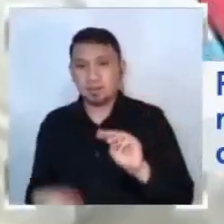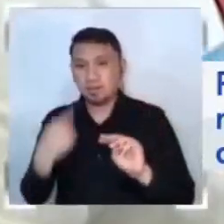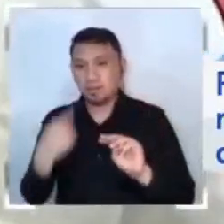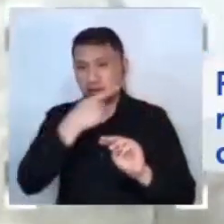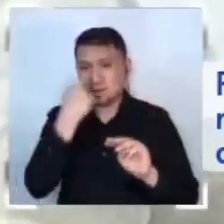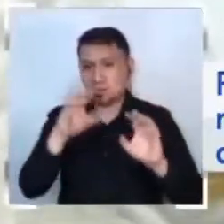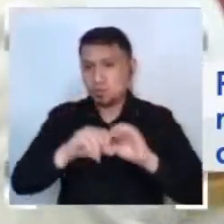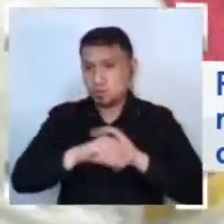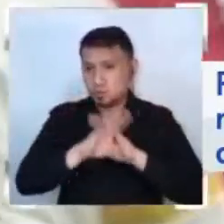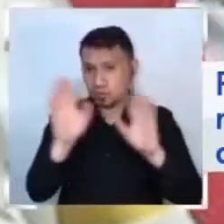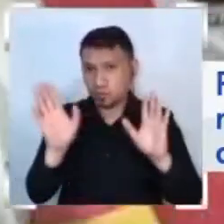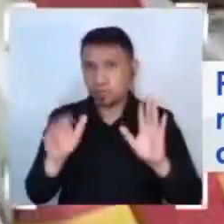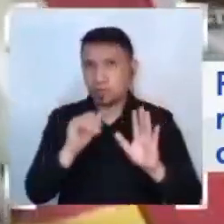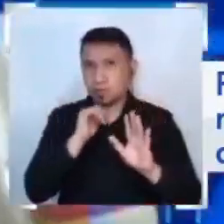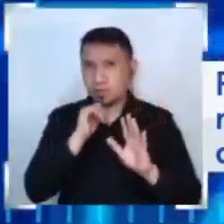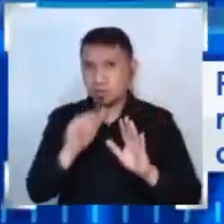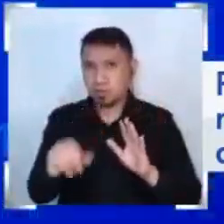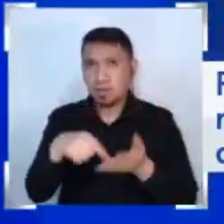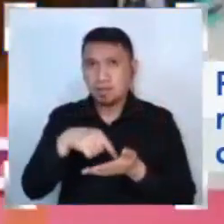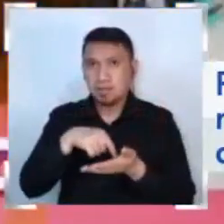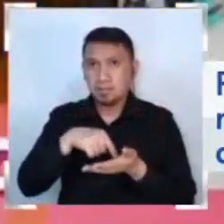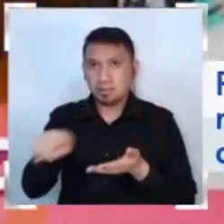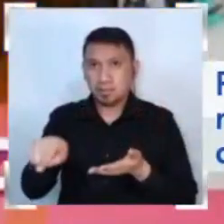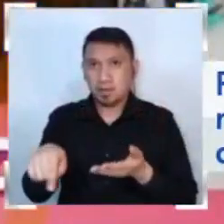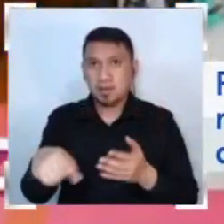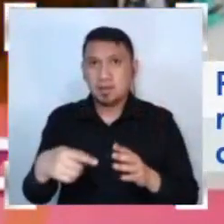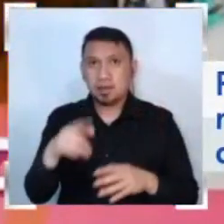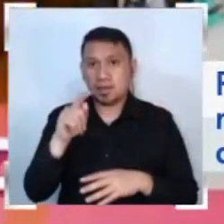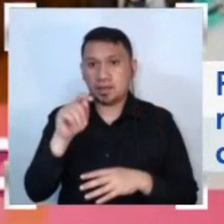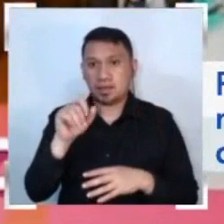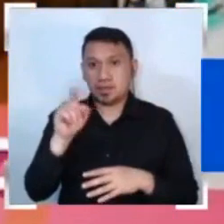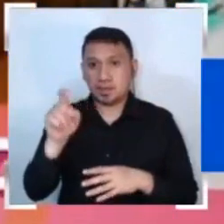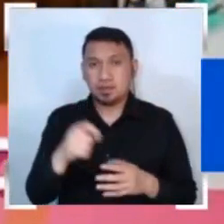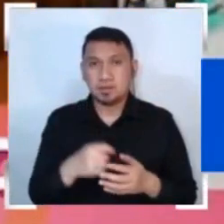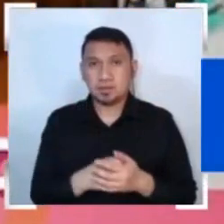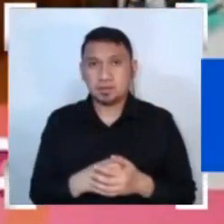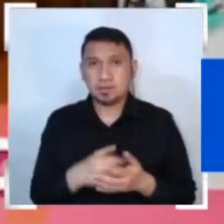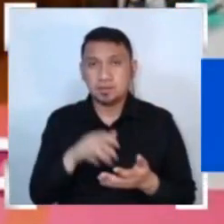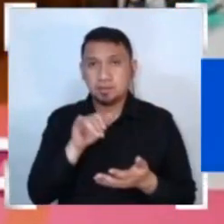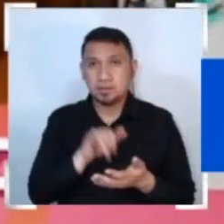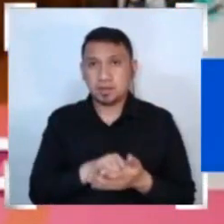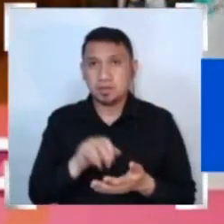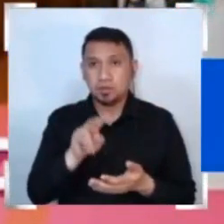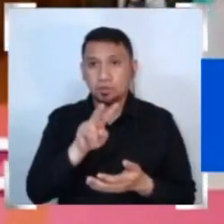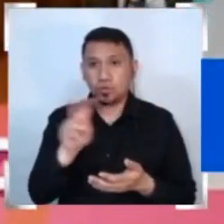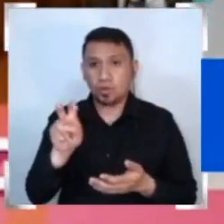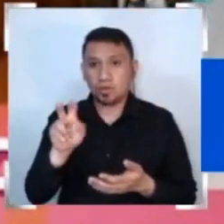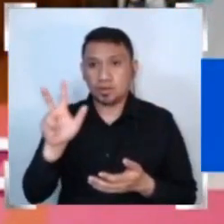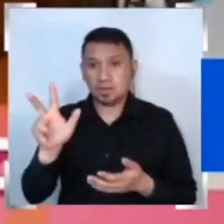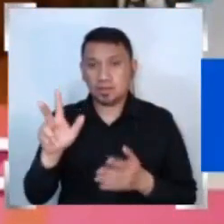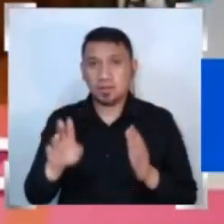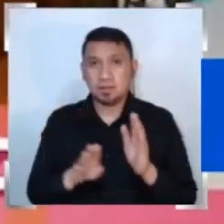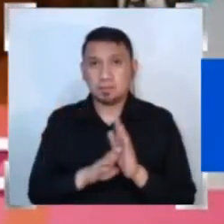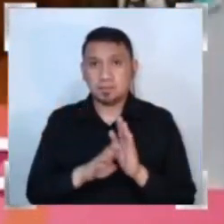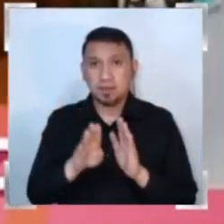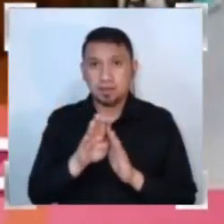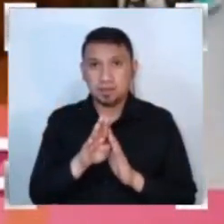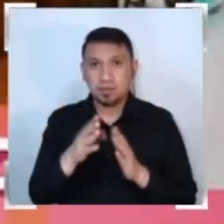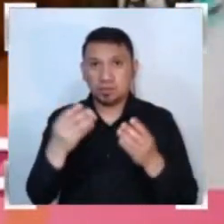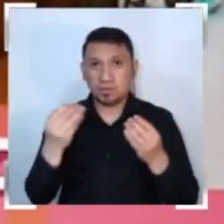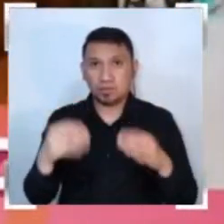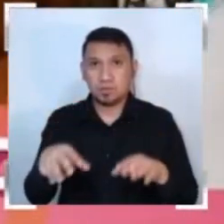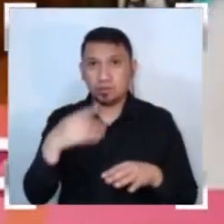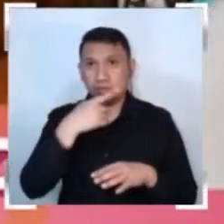pagtangging magbayad ng estate tax. That 203 billion will be gone. Because up to now, he's even contesting